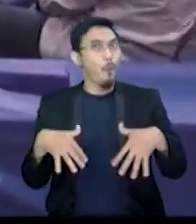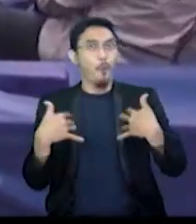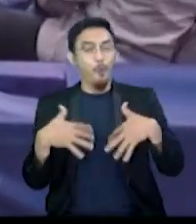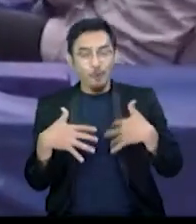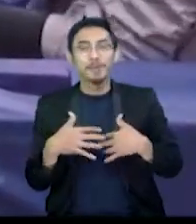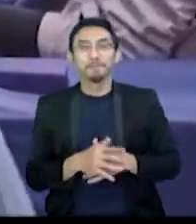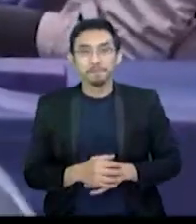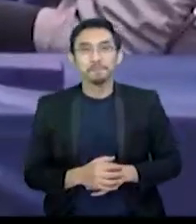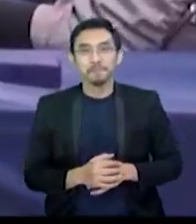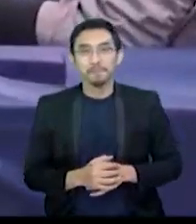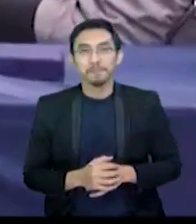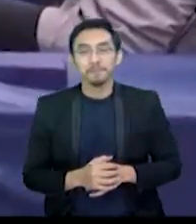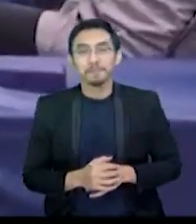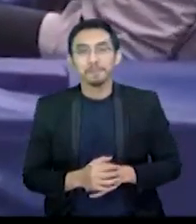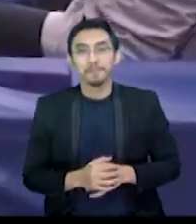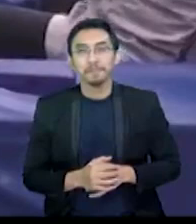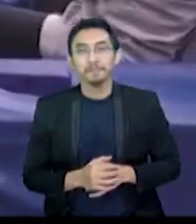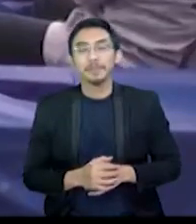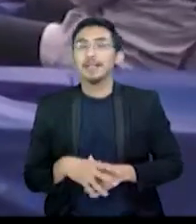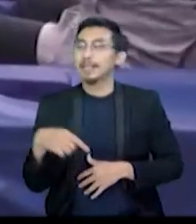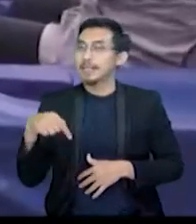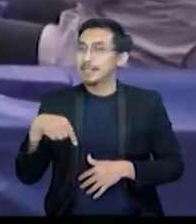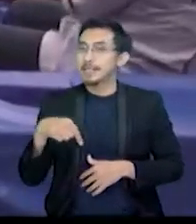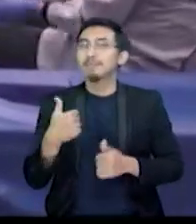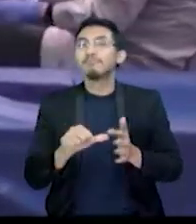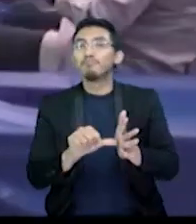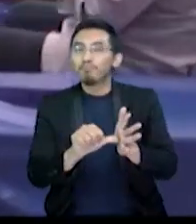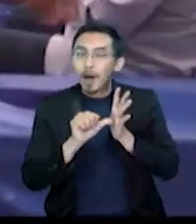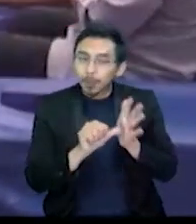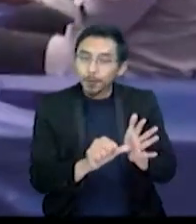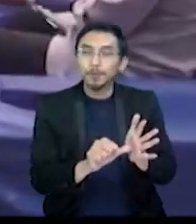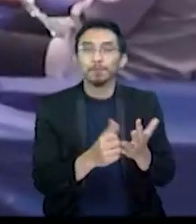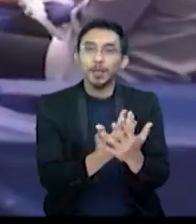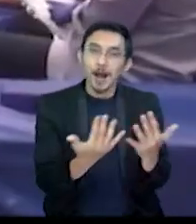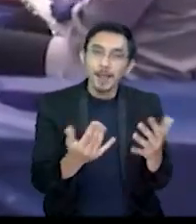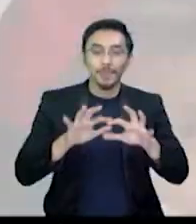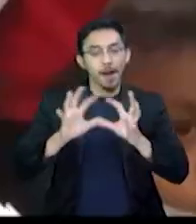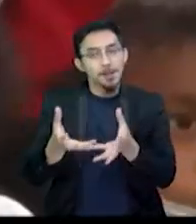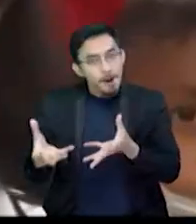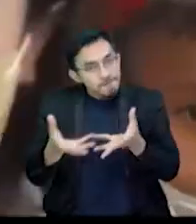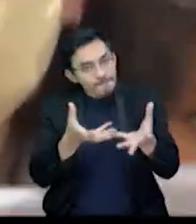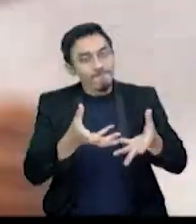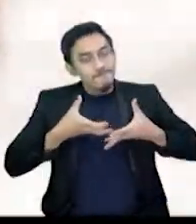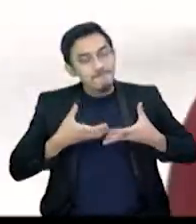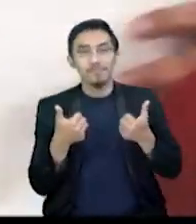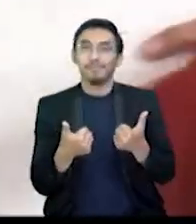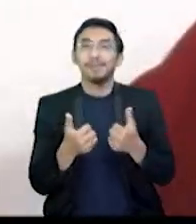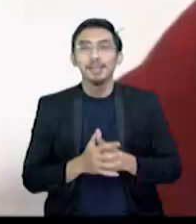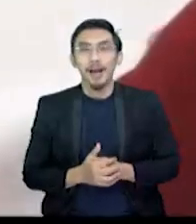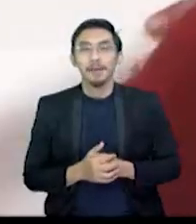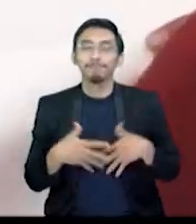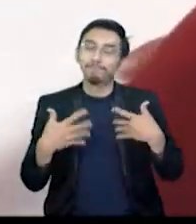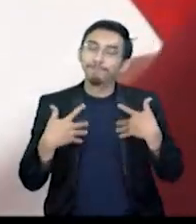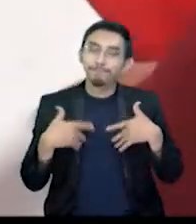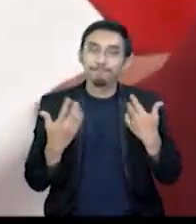dapat ibadahnya karena kita mendonorkan darah, tapi kita juga dapat bonusnya ini. Tidak semua pendaftar